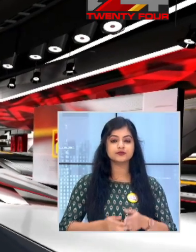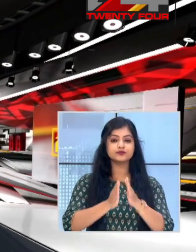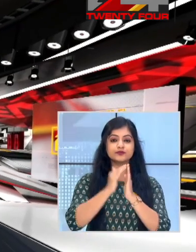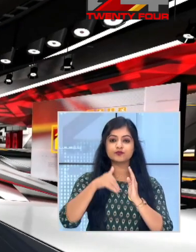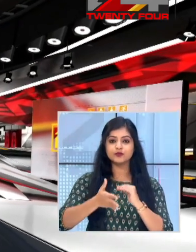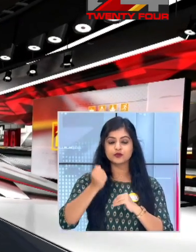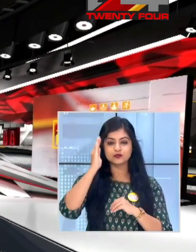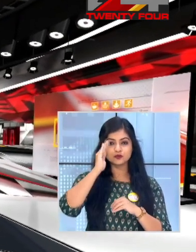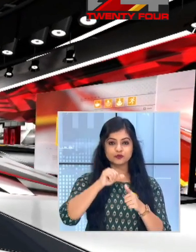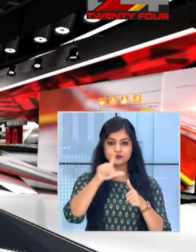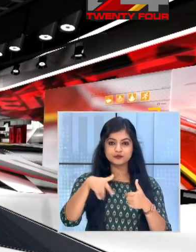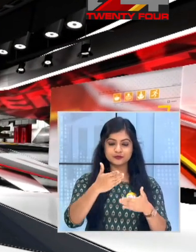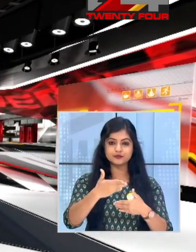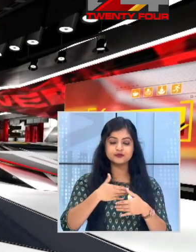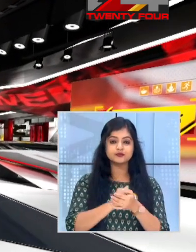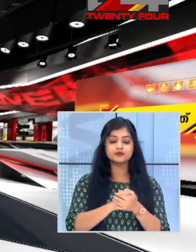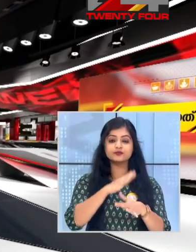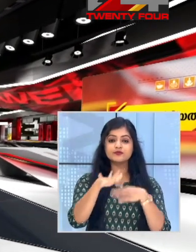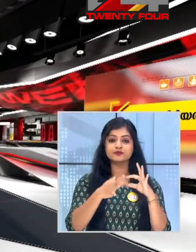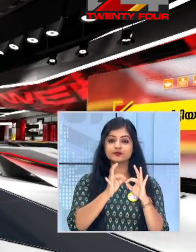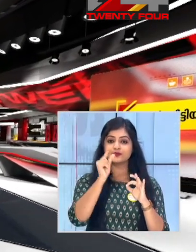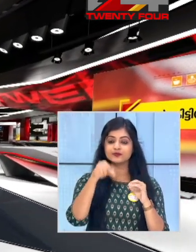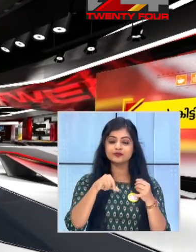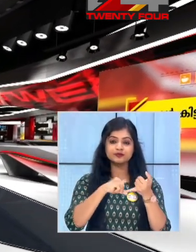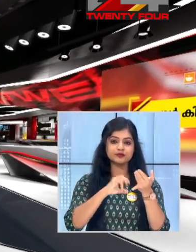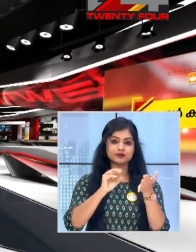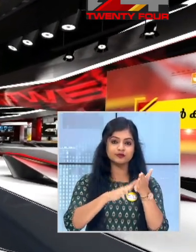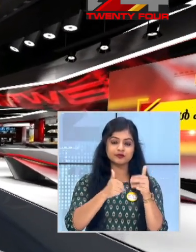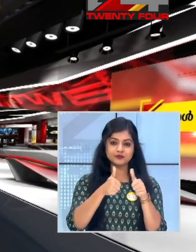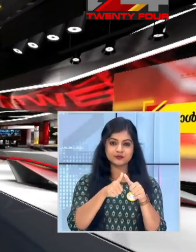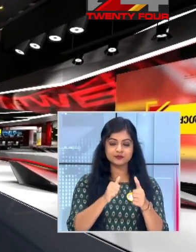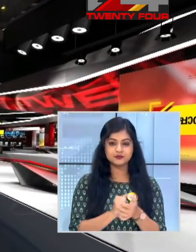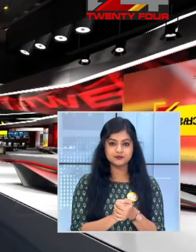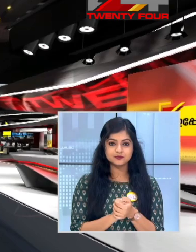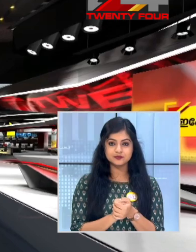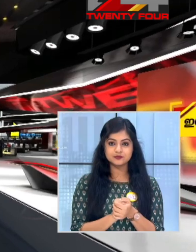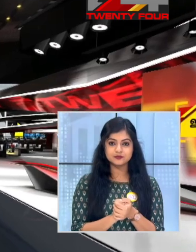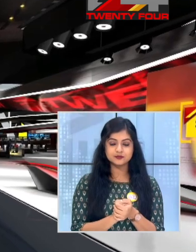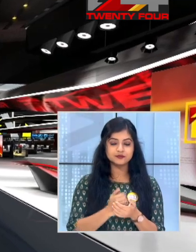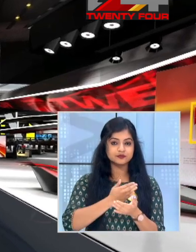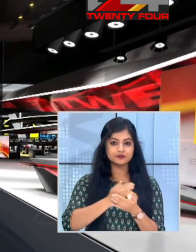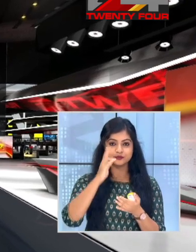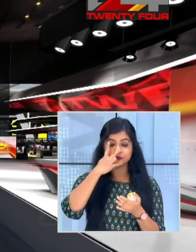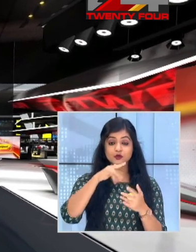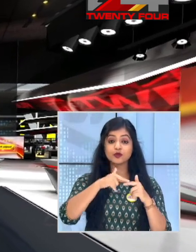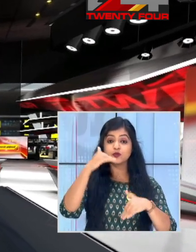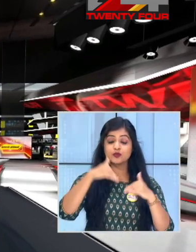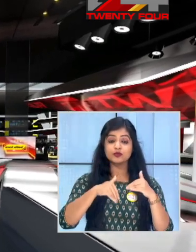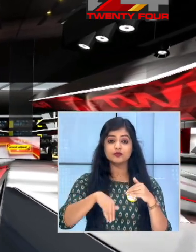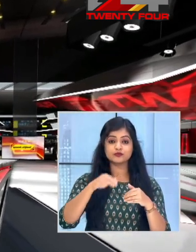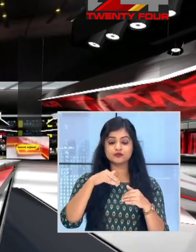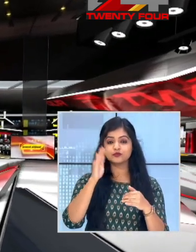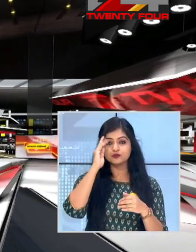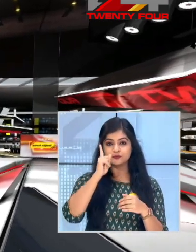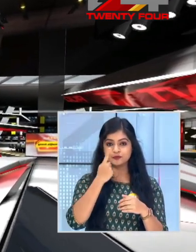നമസ്കാരം. ഇപ്പോൾ കിട്ടിയതിലേക്ക് പ്രിയ പ്രേക്ഷകർക്ക് സ്വാഗതം. ഞാൻ ഗോകുൽ രവി. എന്നോടൊപ്പം കേൾവി പരിമിതരെ സഹായിക്കുവാനായി സോനാചരിയും. തെരഞ്ഞെടുപ്പ് വാർത്തകളിലേക്ക് തന്നെയാണ്